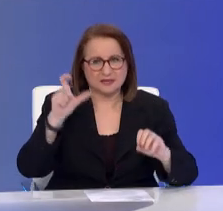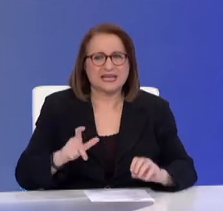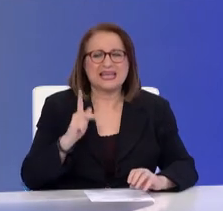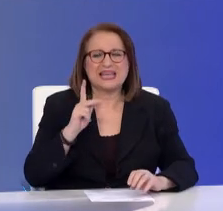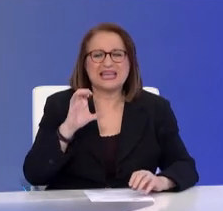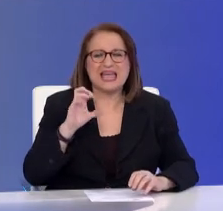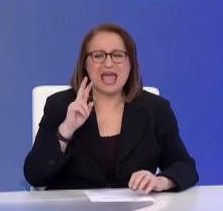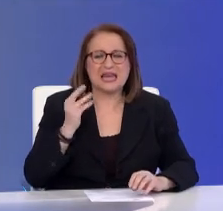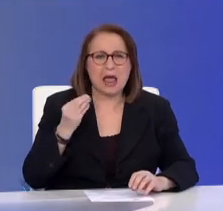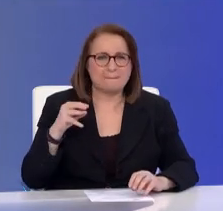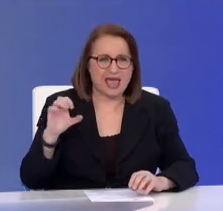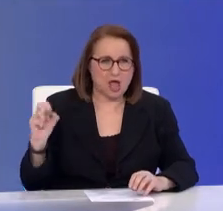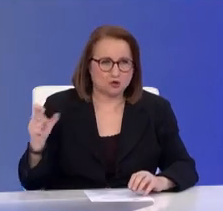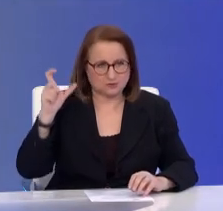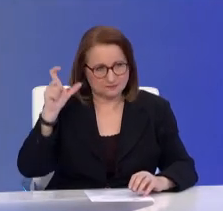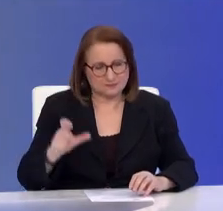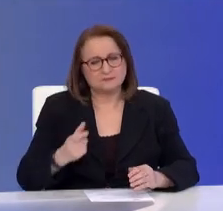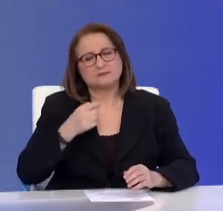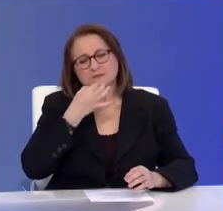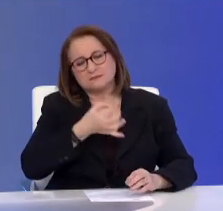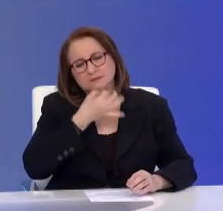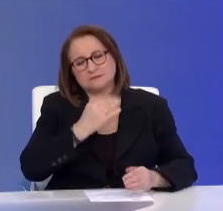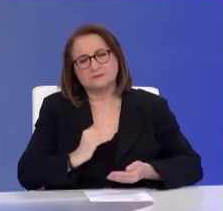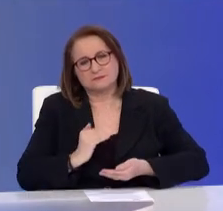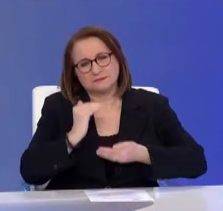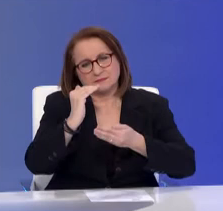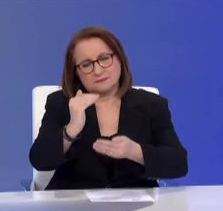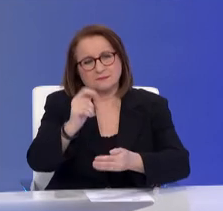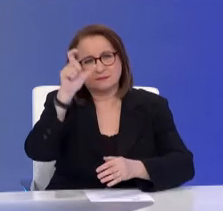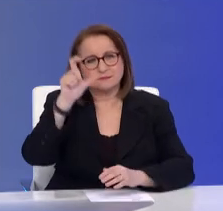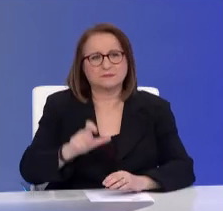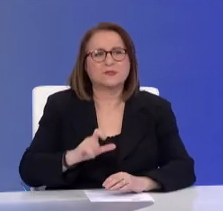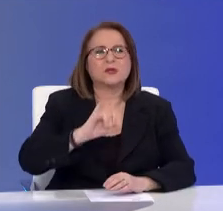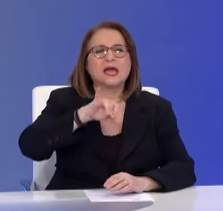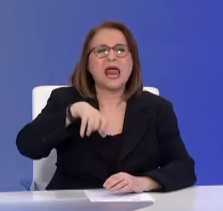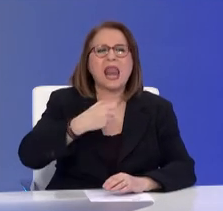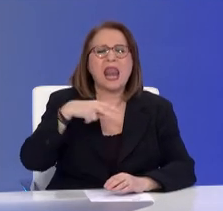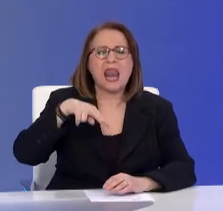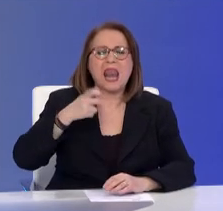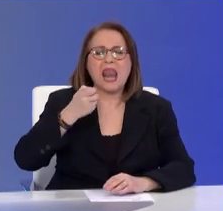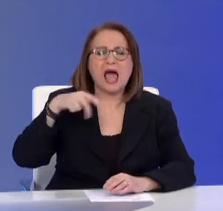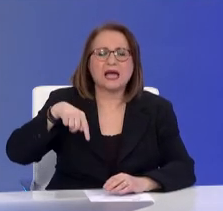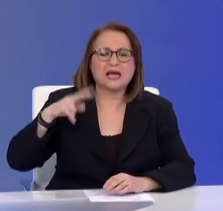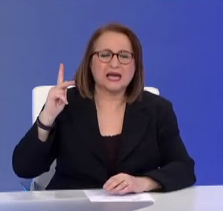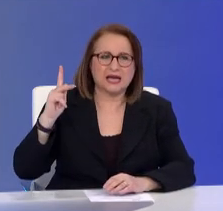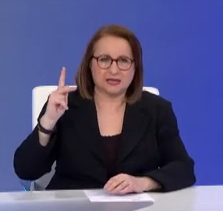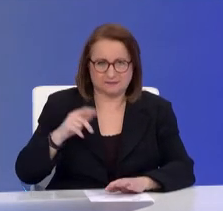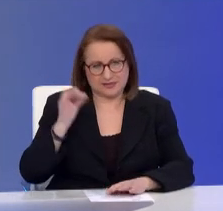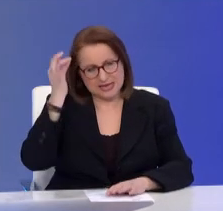Νίκη Κεραμέως, για να προσφωνήσει τον τιμόμενο κύριο Ζακ Λάνκε,